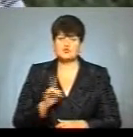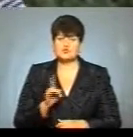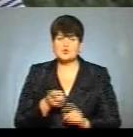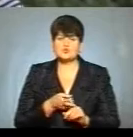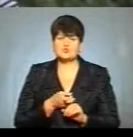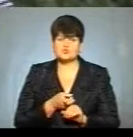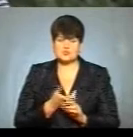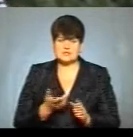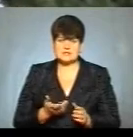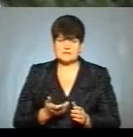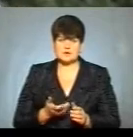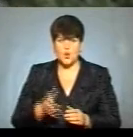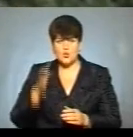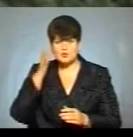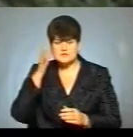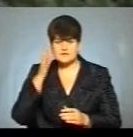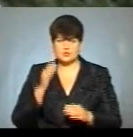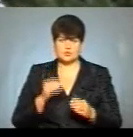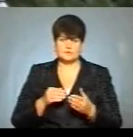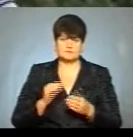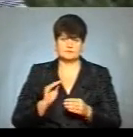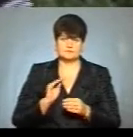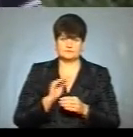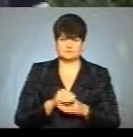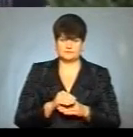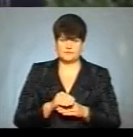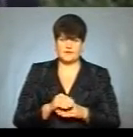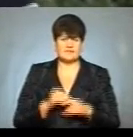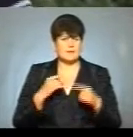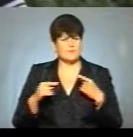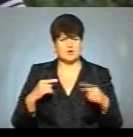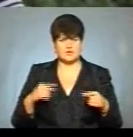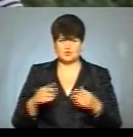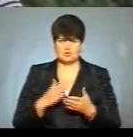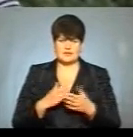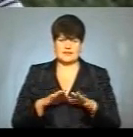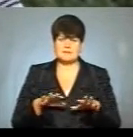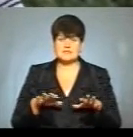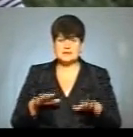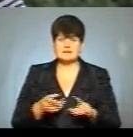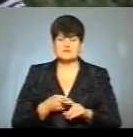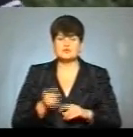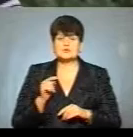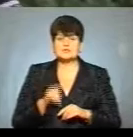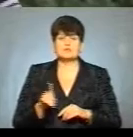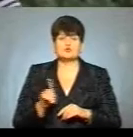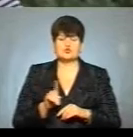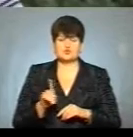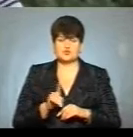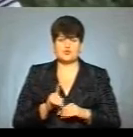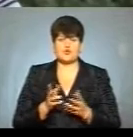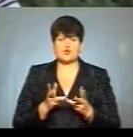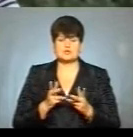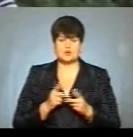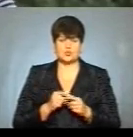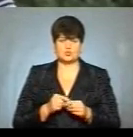стосується освітньої субвенції, теж вона дуже по-різному є на місцях в зв'язку з тим, що розрахунок